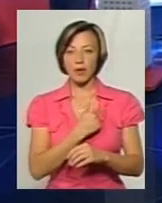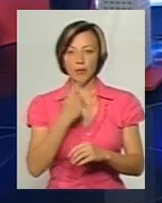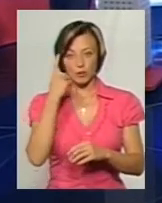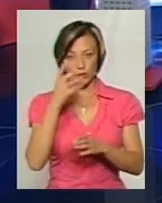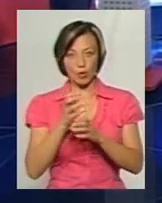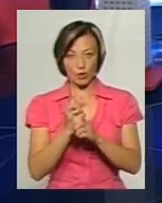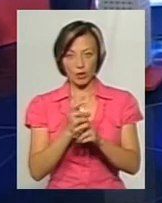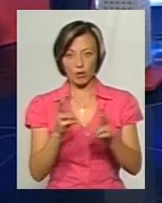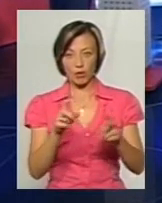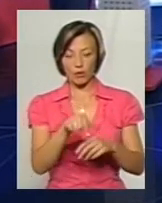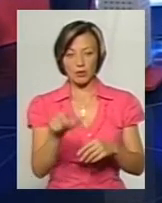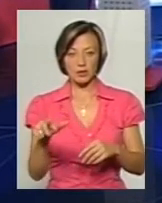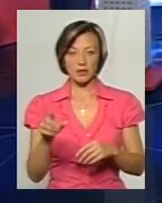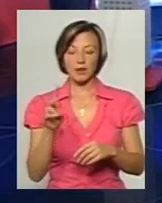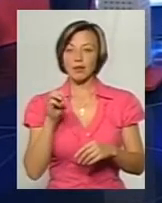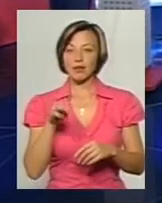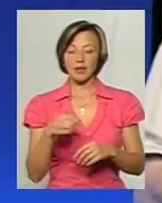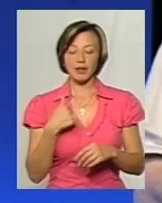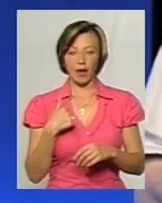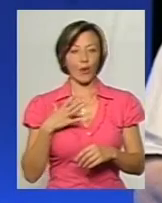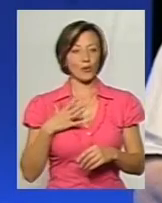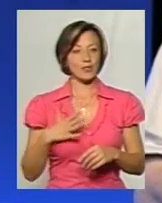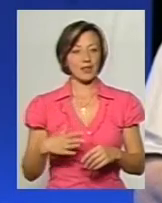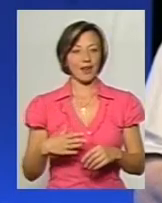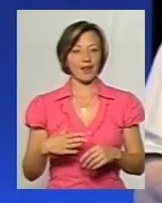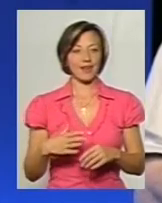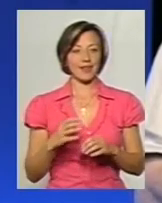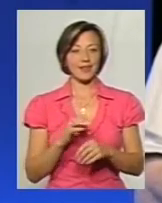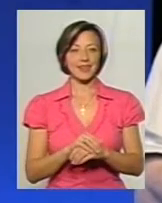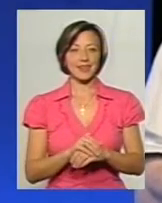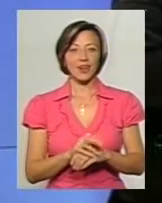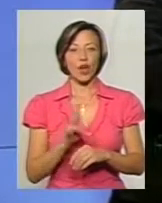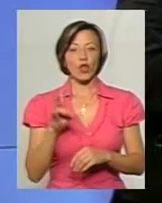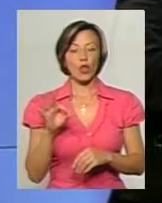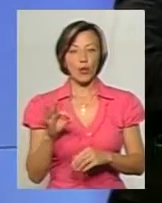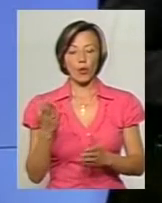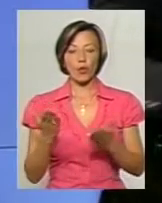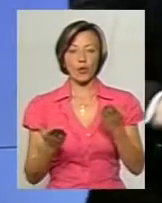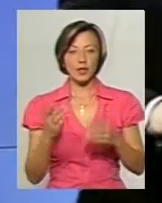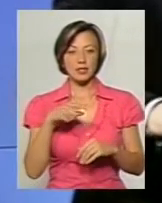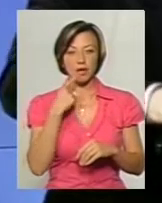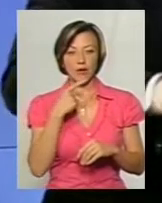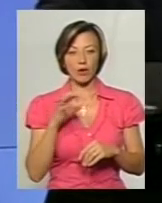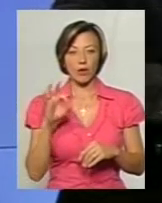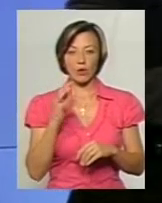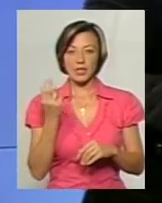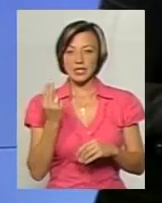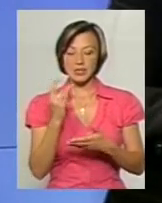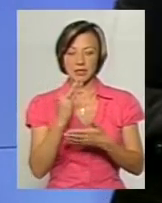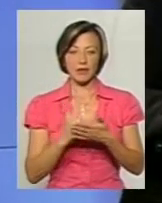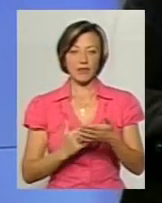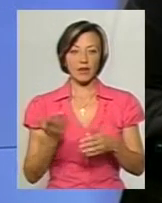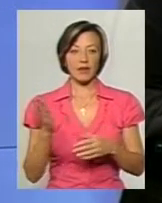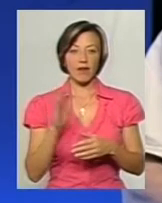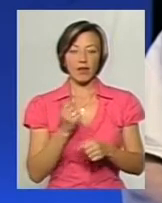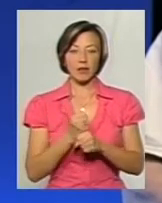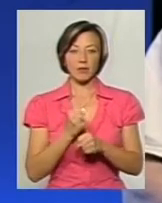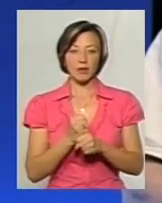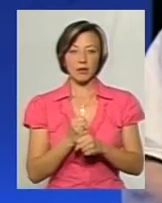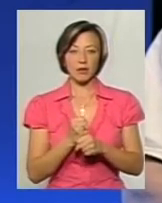скоротили когось? Ні, я устаєв. Ага. Ну і як оце... Ну, якщо говорити от так о цифрах, ну давайте